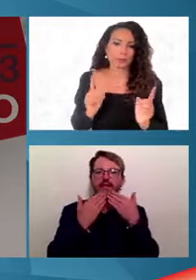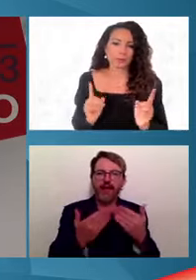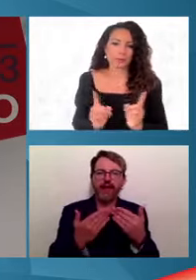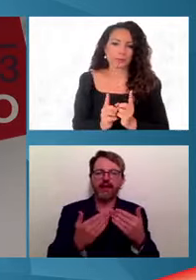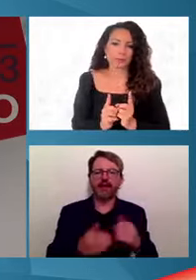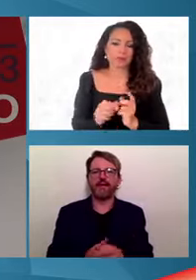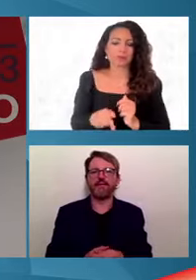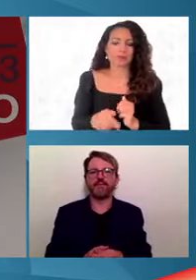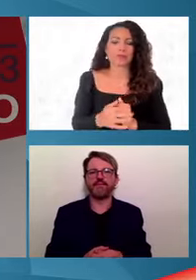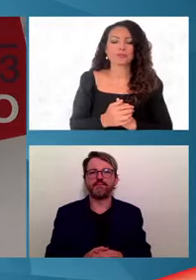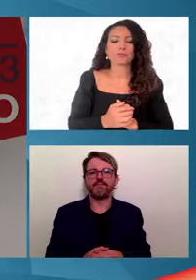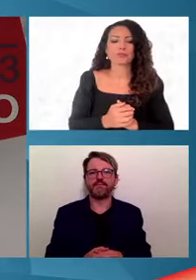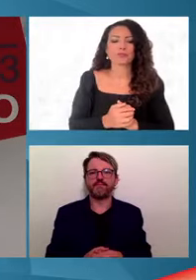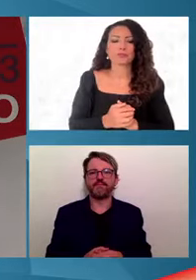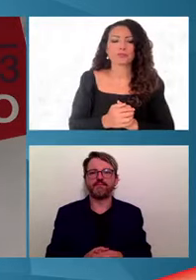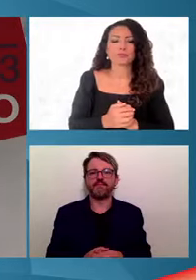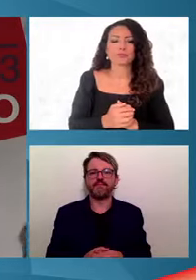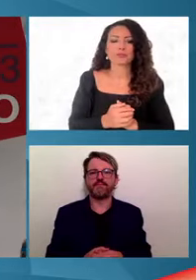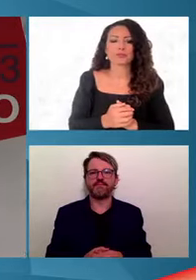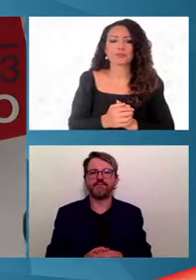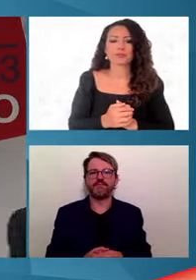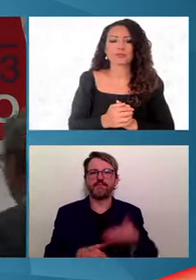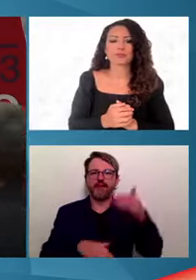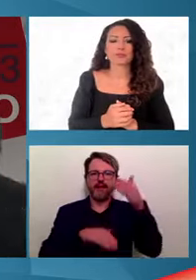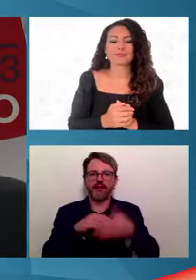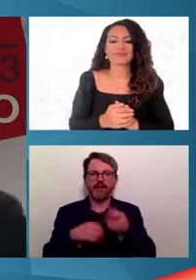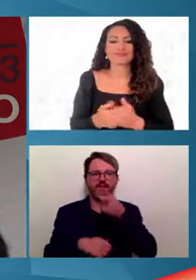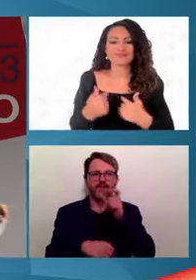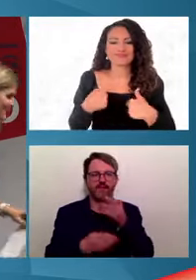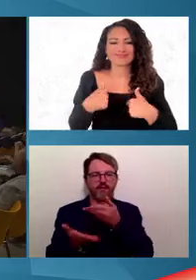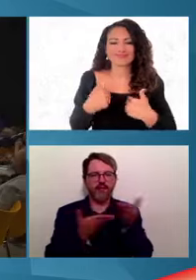und übergebe für das Schlussstatement an den Landeshauptmann.